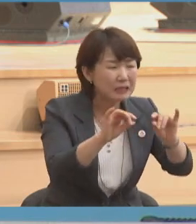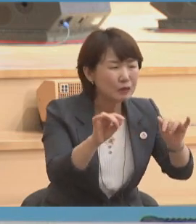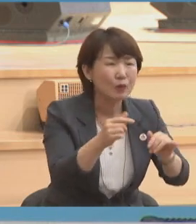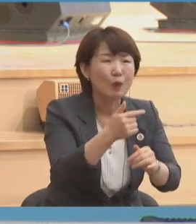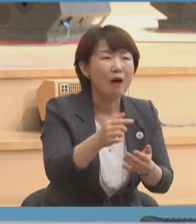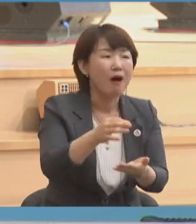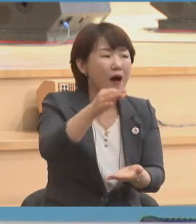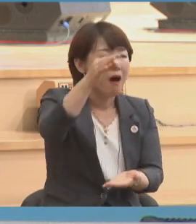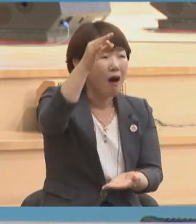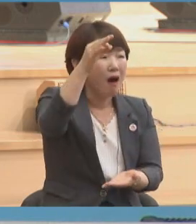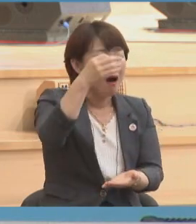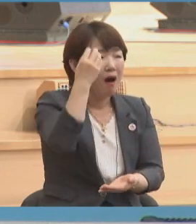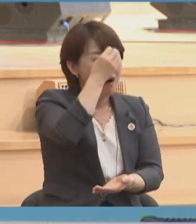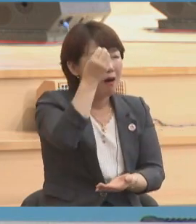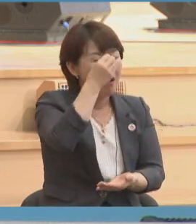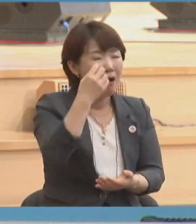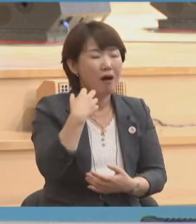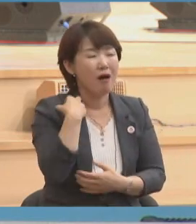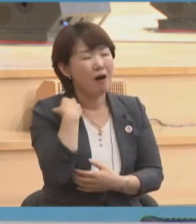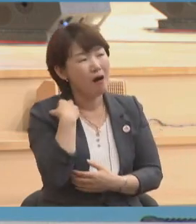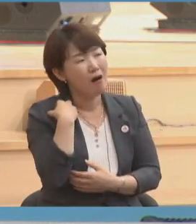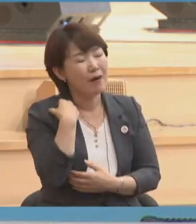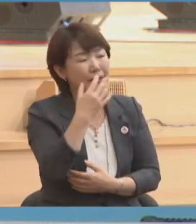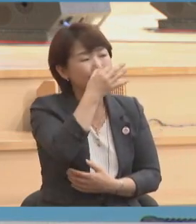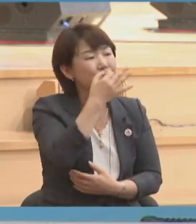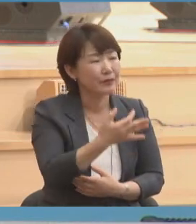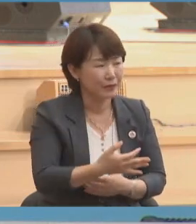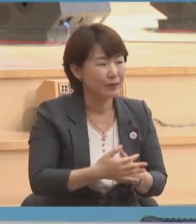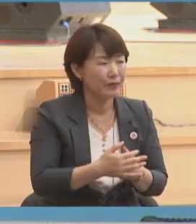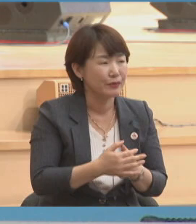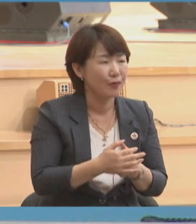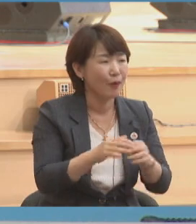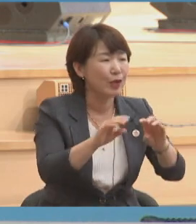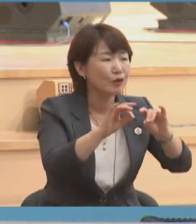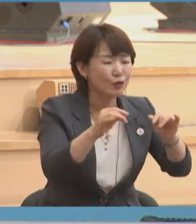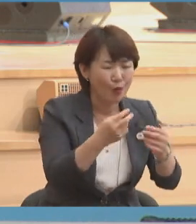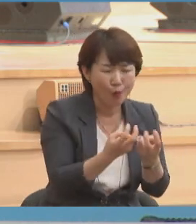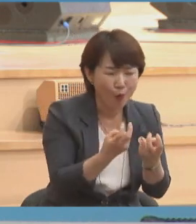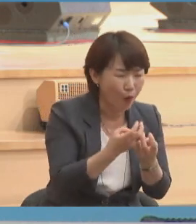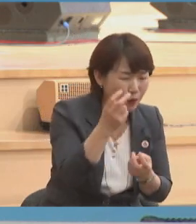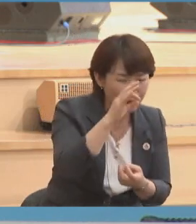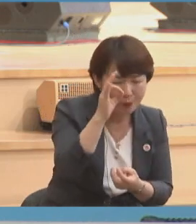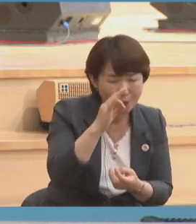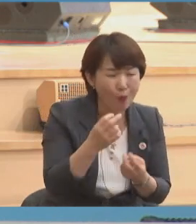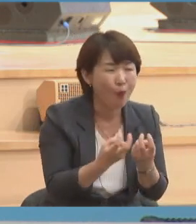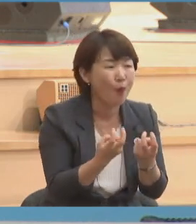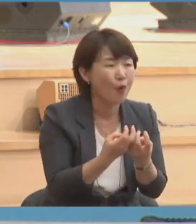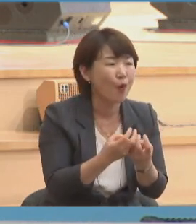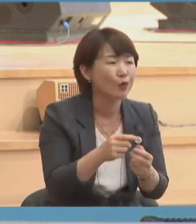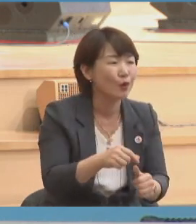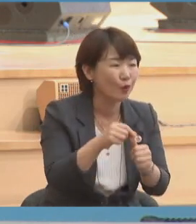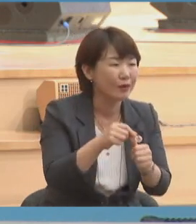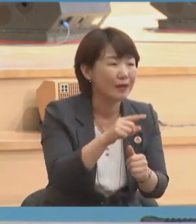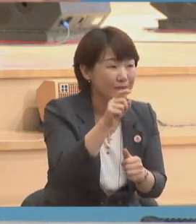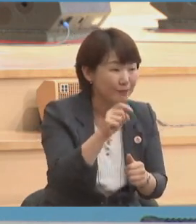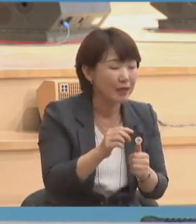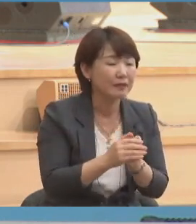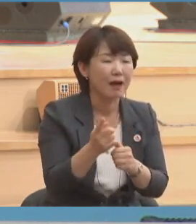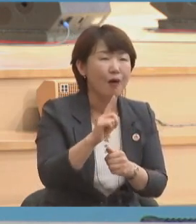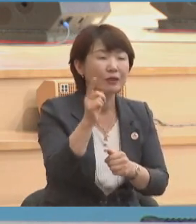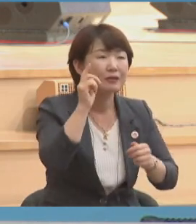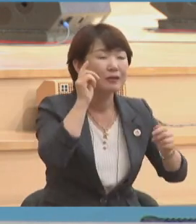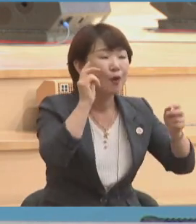액수였대요. 교회가 감당하기에 너무너무 부담스러운 그런 흙값 자체가. 근데 어느 회사가 말이에요,